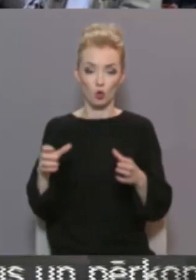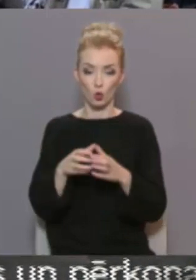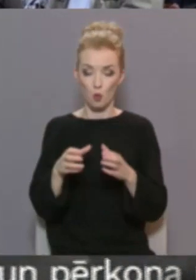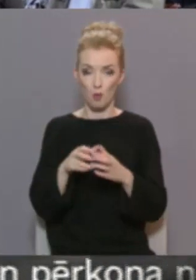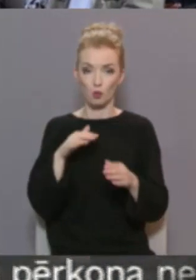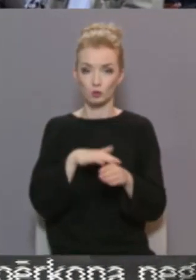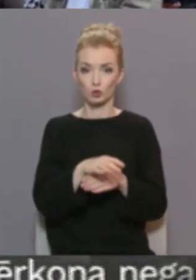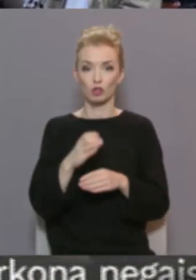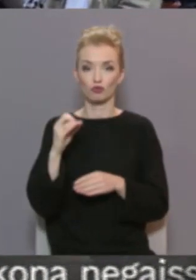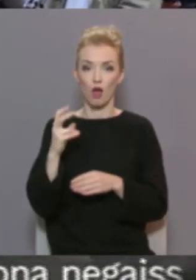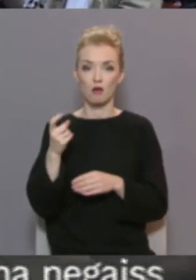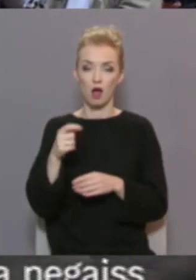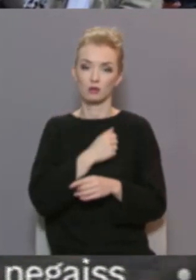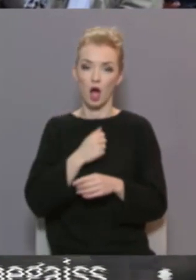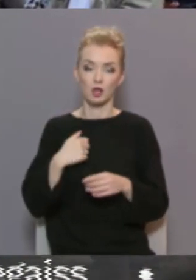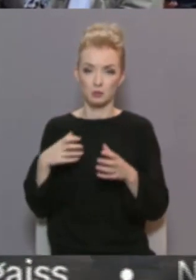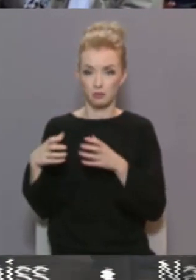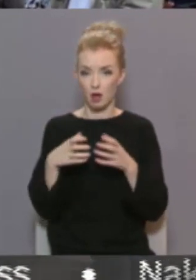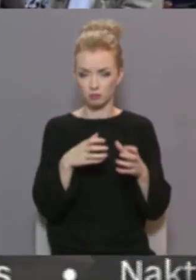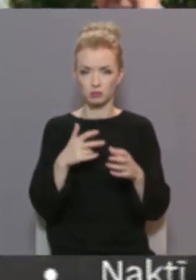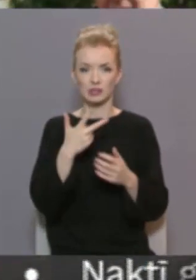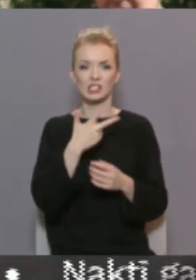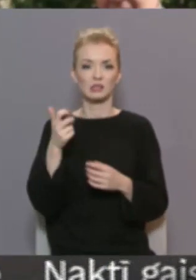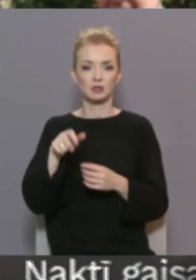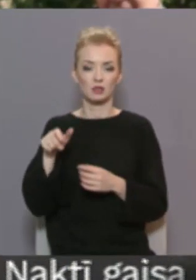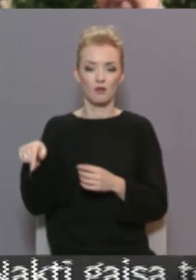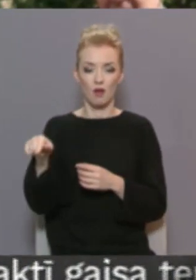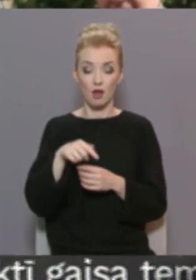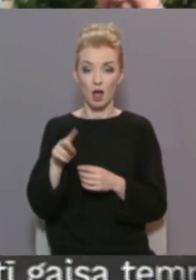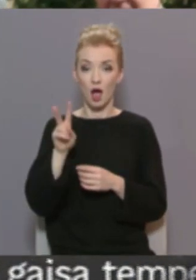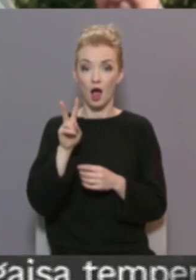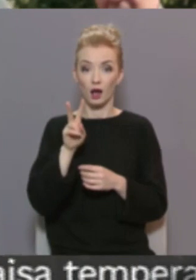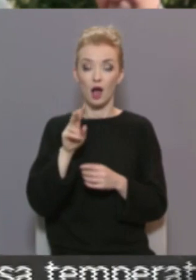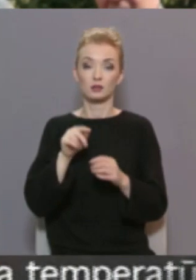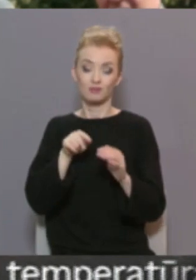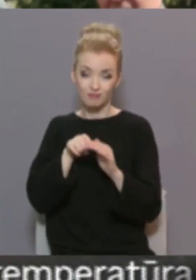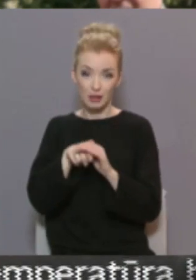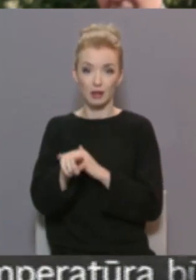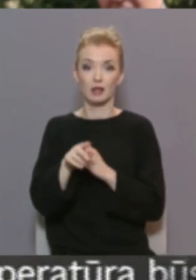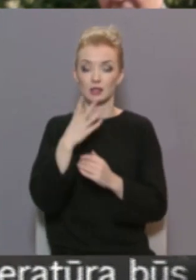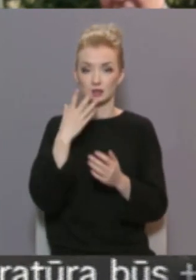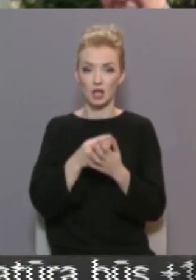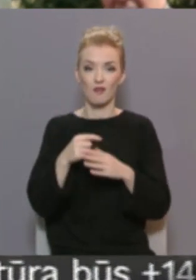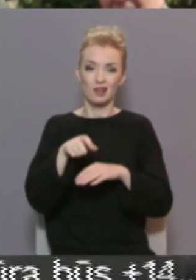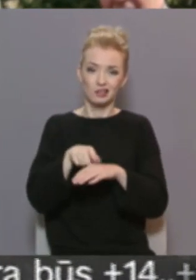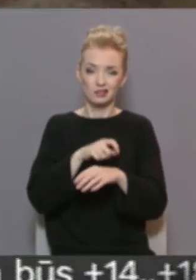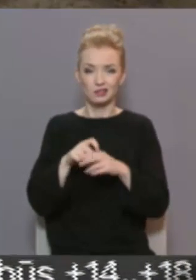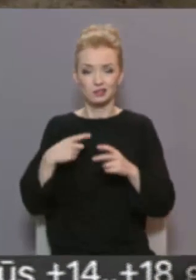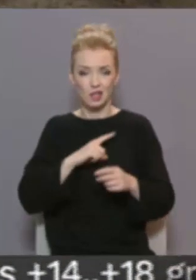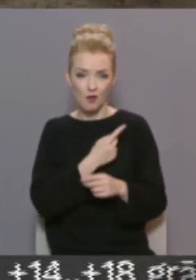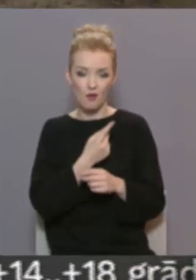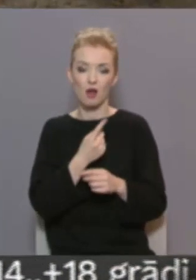uzbruka Čekas karaspēks vairāk nekā 300 vīru sastāvā. Tie, kuri izlauzās no ielenkuma, savas brūces dziedēja slēpjoties